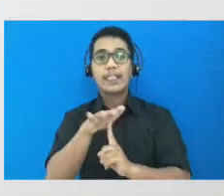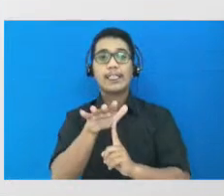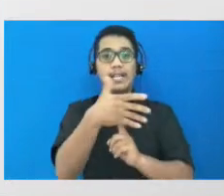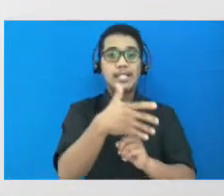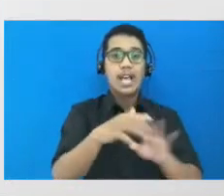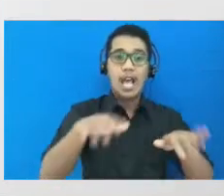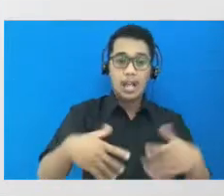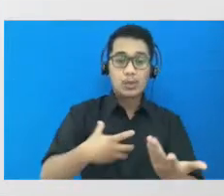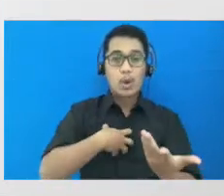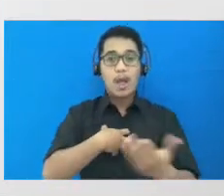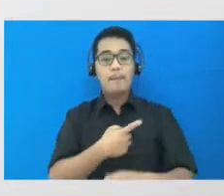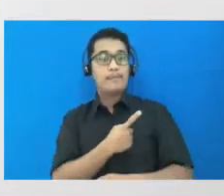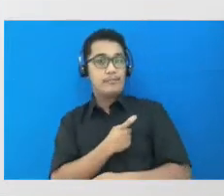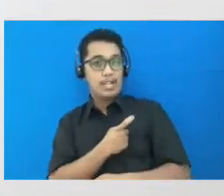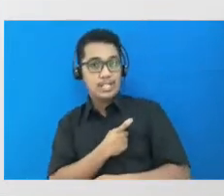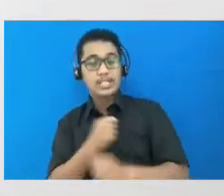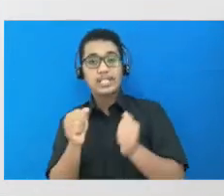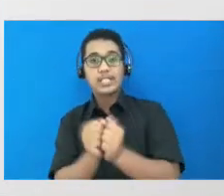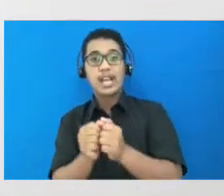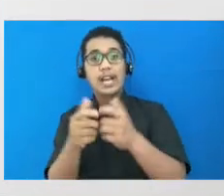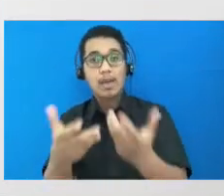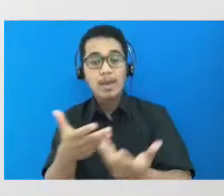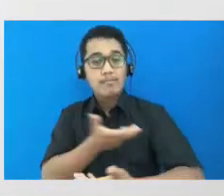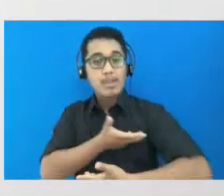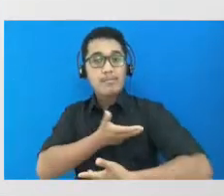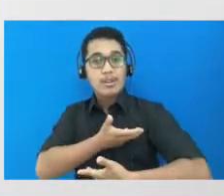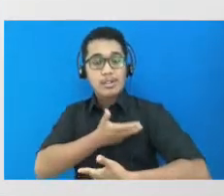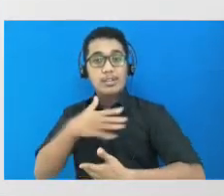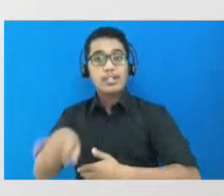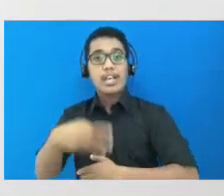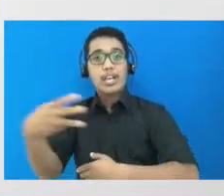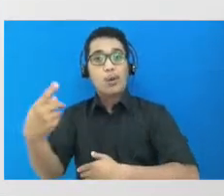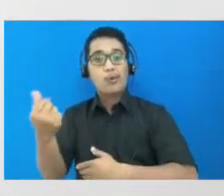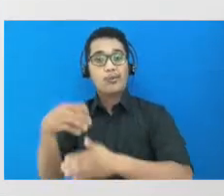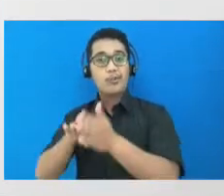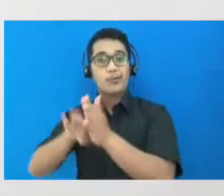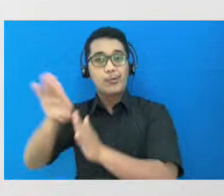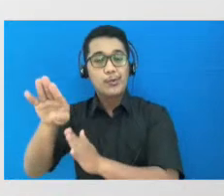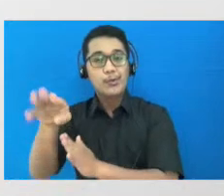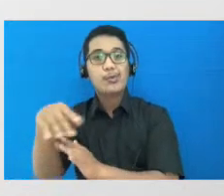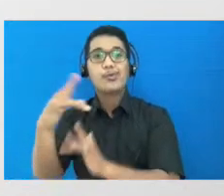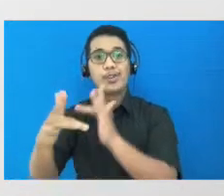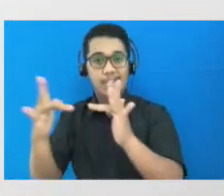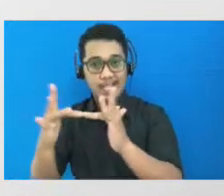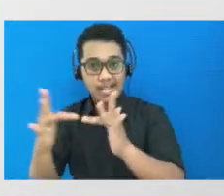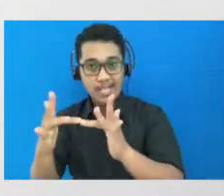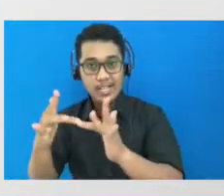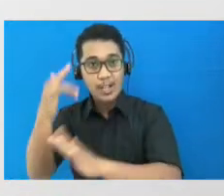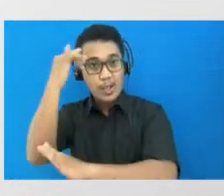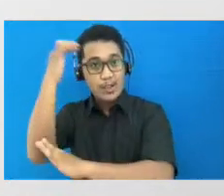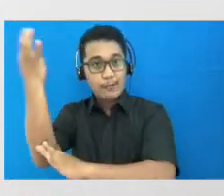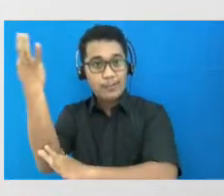atas privasi dengan keinginan untuk meningkatkan ekonomi digital dan terus mengembangkan